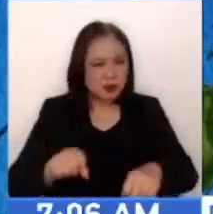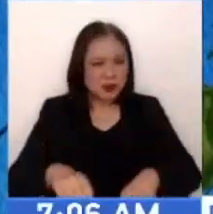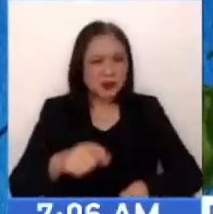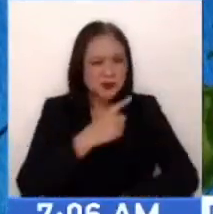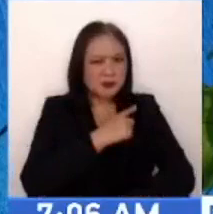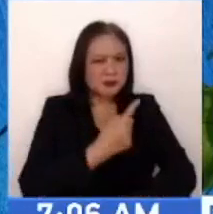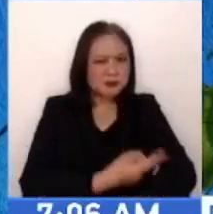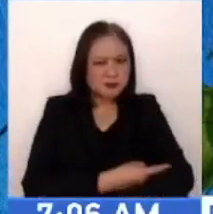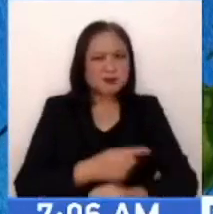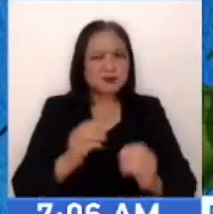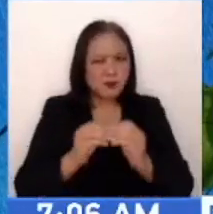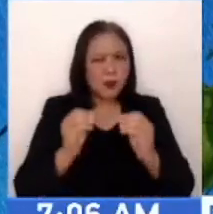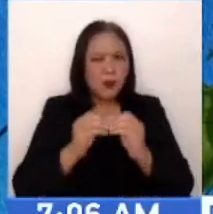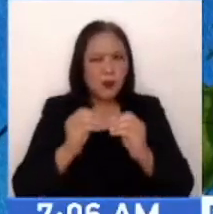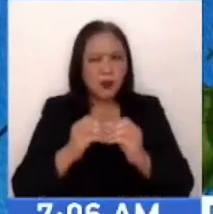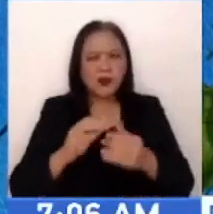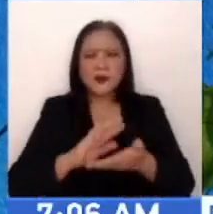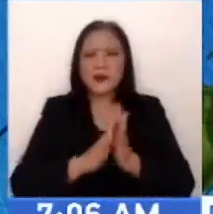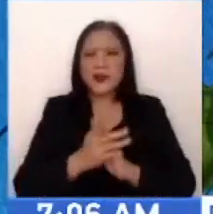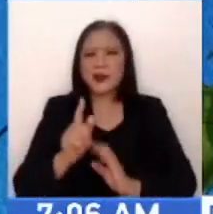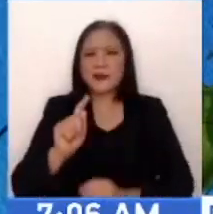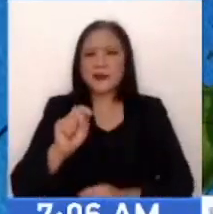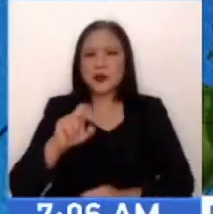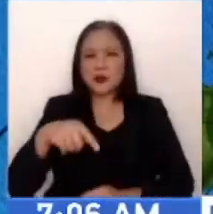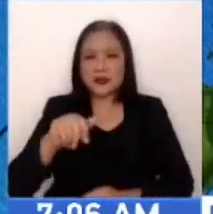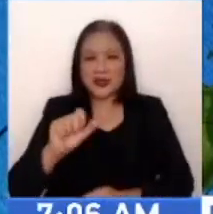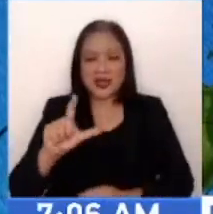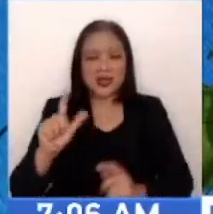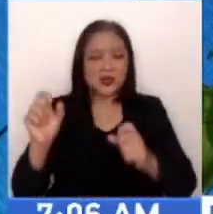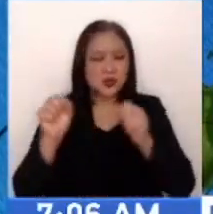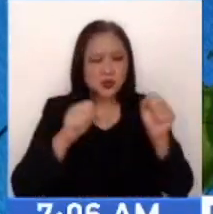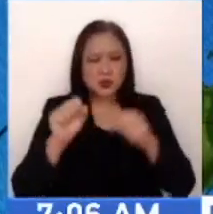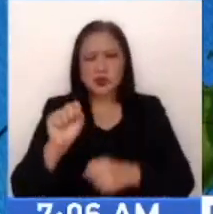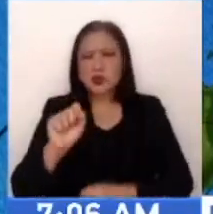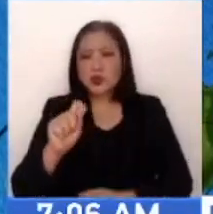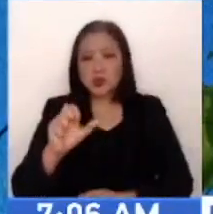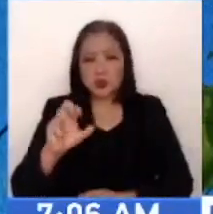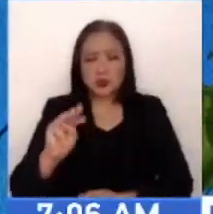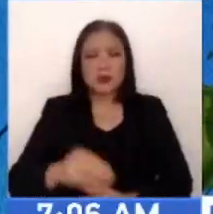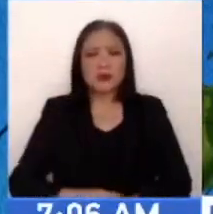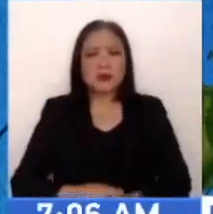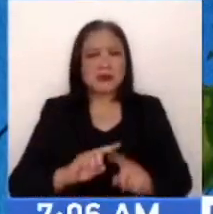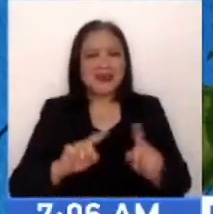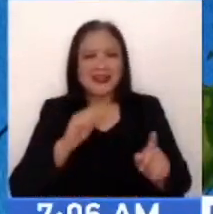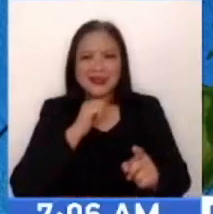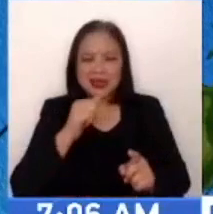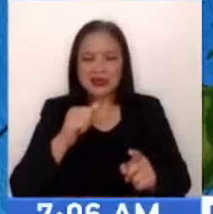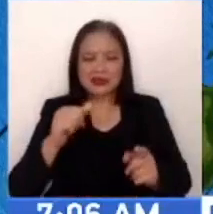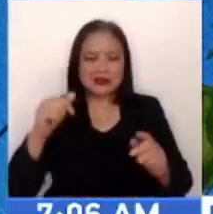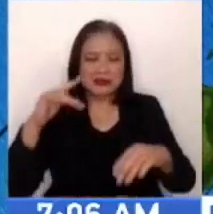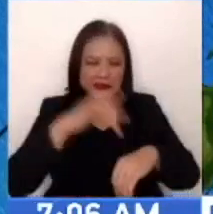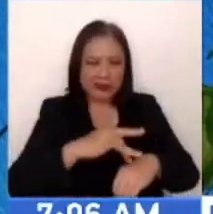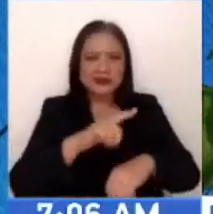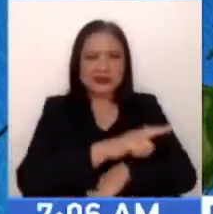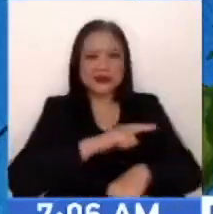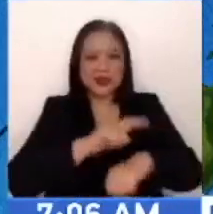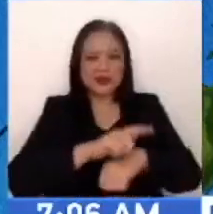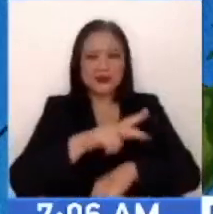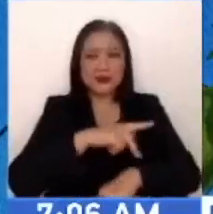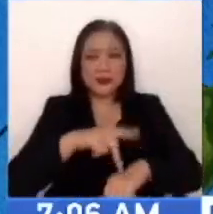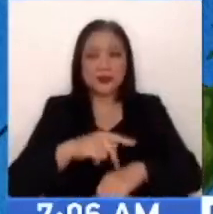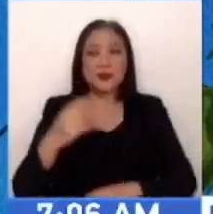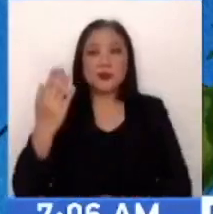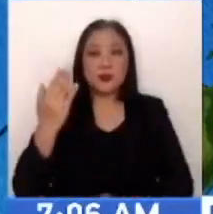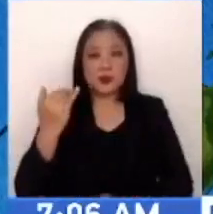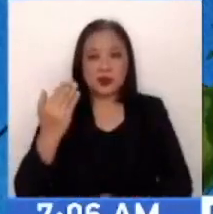isang tropical storm. Pero mga kapuso, hindi po ito magla-landfall sa ating bansa dahil papalabas siya